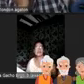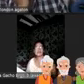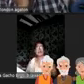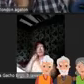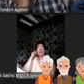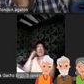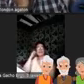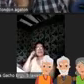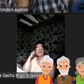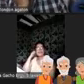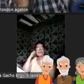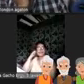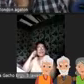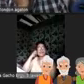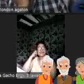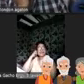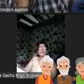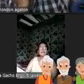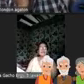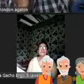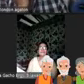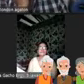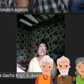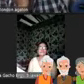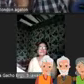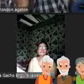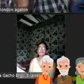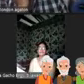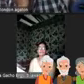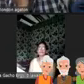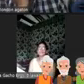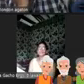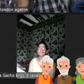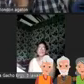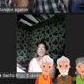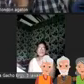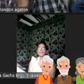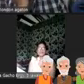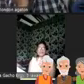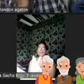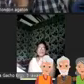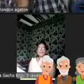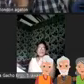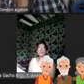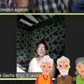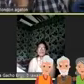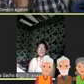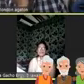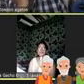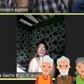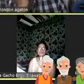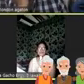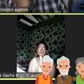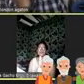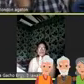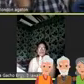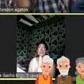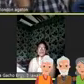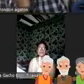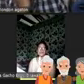sa Eastern Samar na mga leaders ng mga asosasyon sa komunidad na magiging kakwentuhan